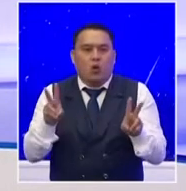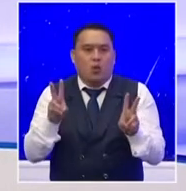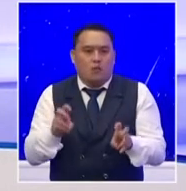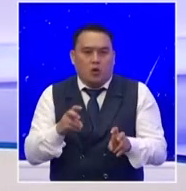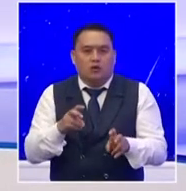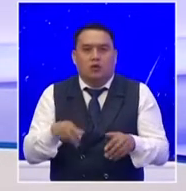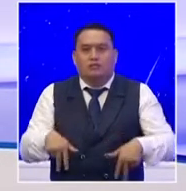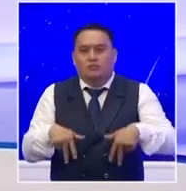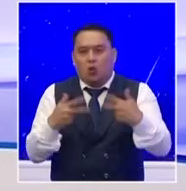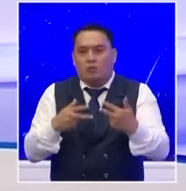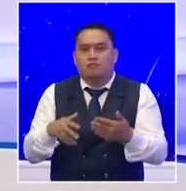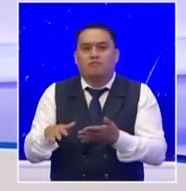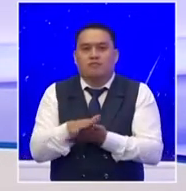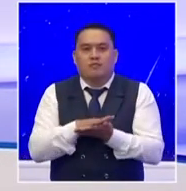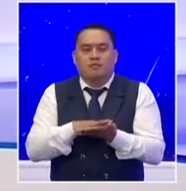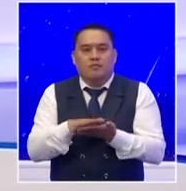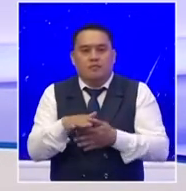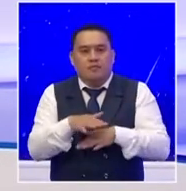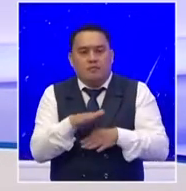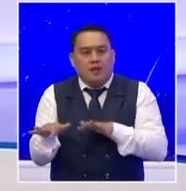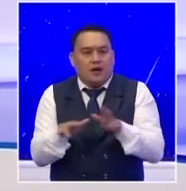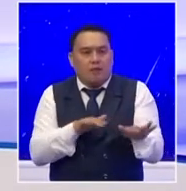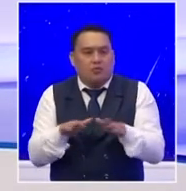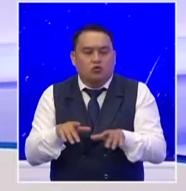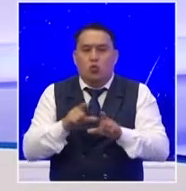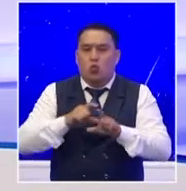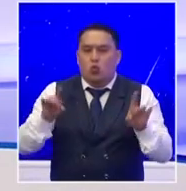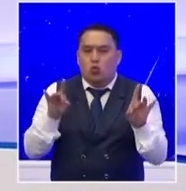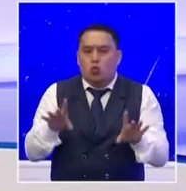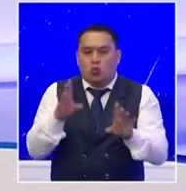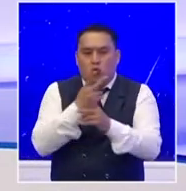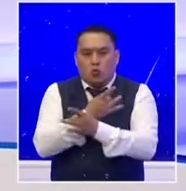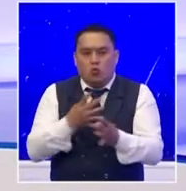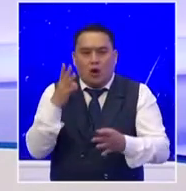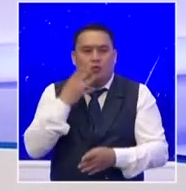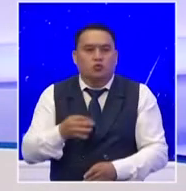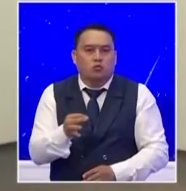Запустили трансляцию мероприятий на военную тематику и учреждения культуры Алматинской области.